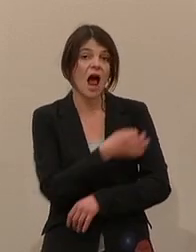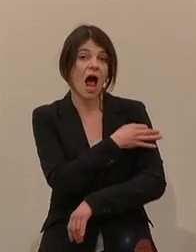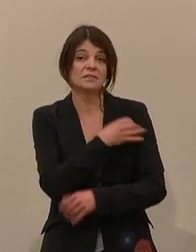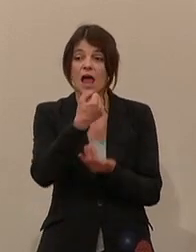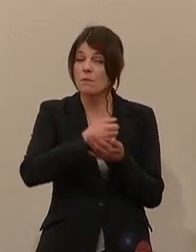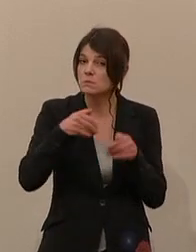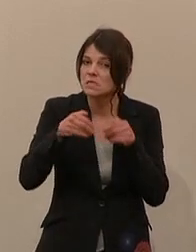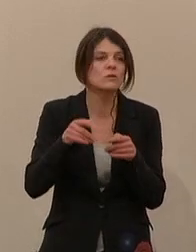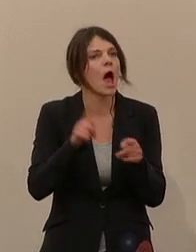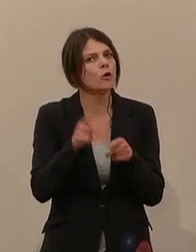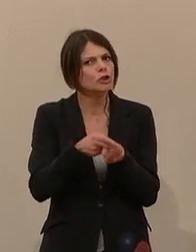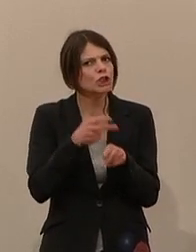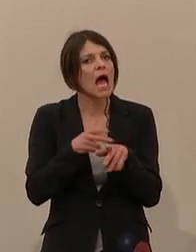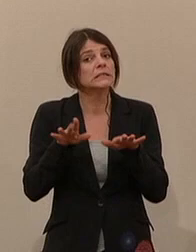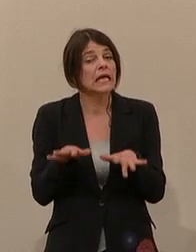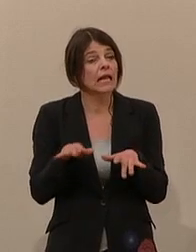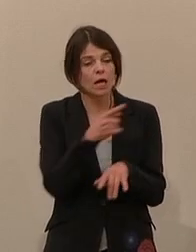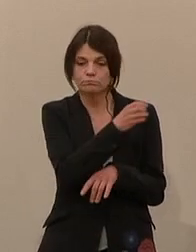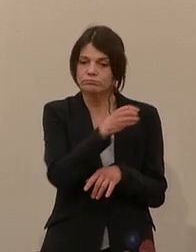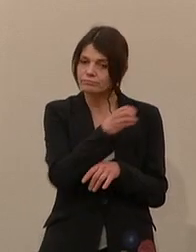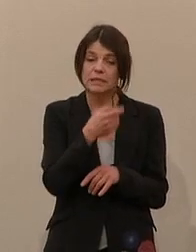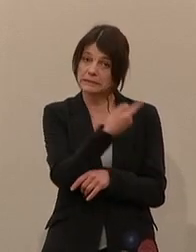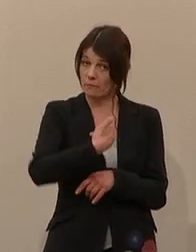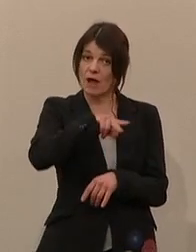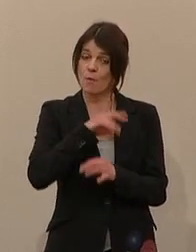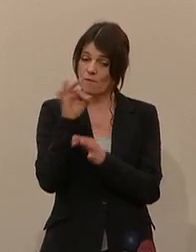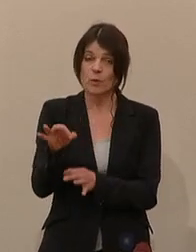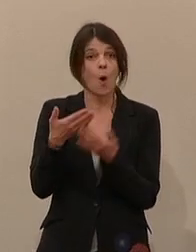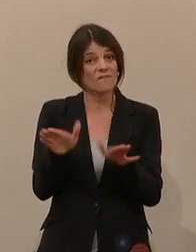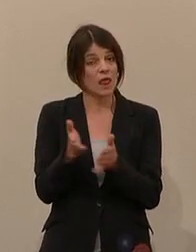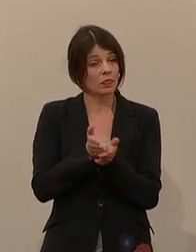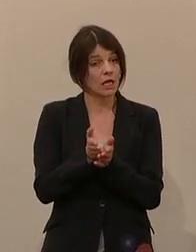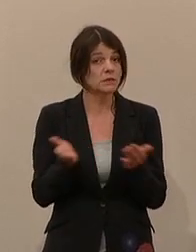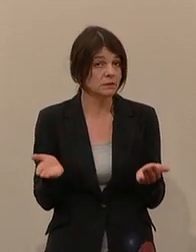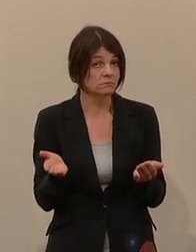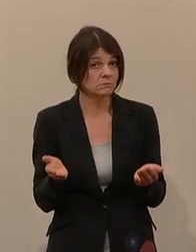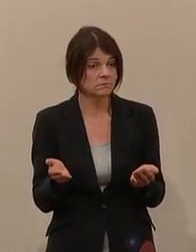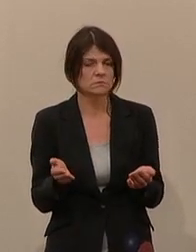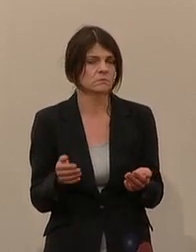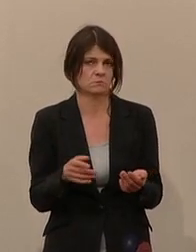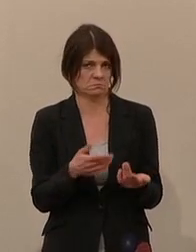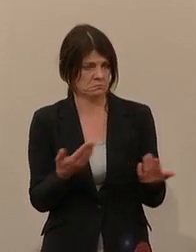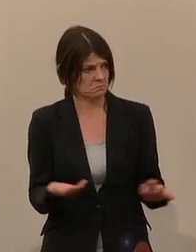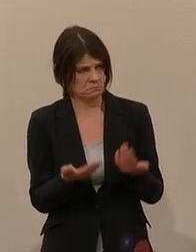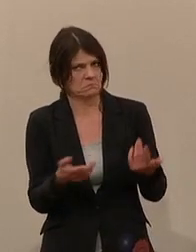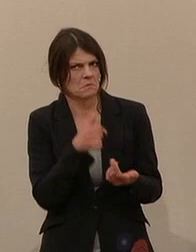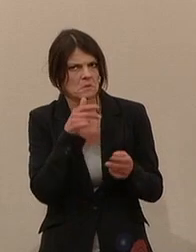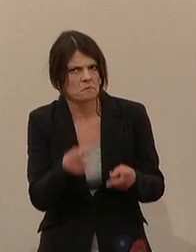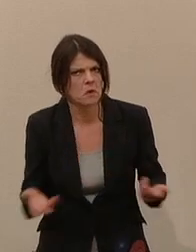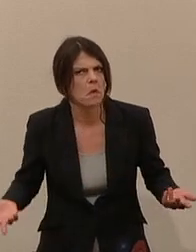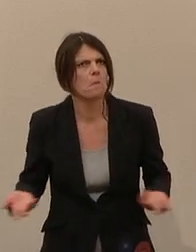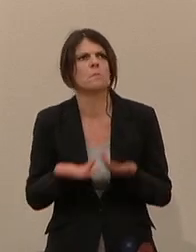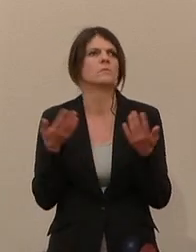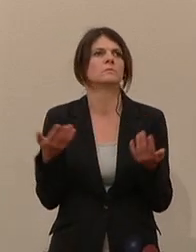Kanzleramtsminister, aber auch die Staatssekretäre, die da für den öffentlichen Dienst zuständig waren, ja nicht wirklich